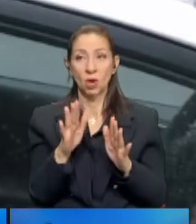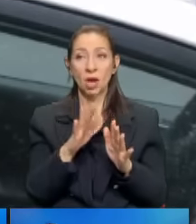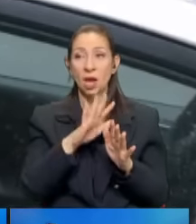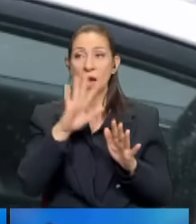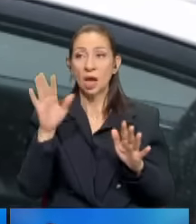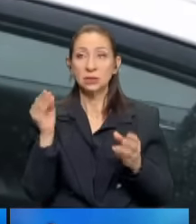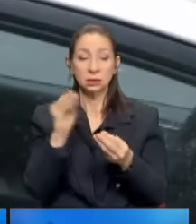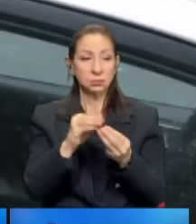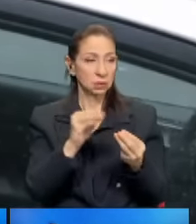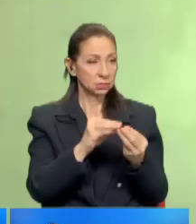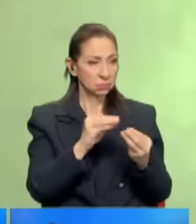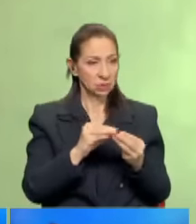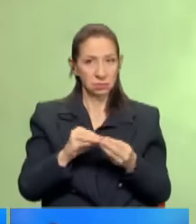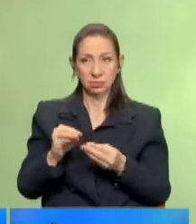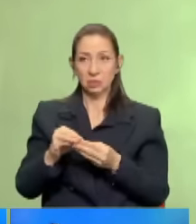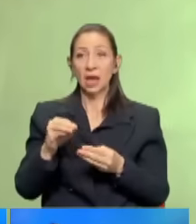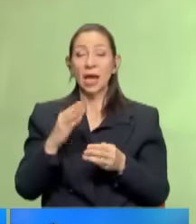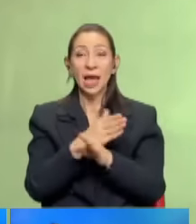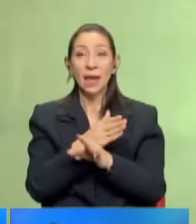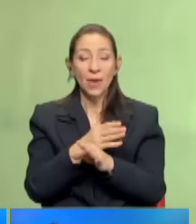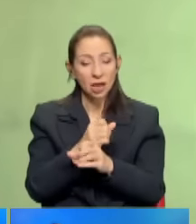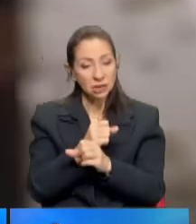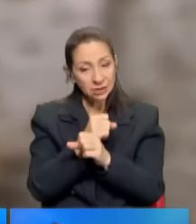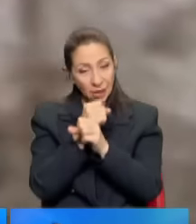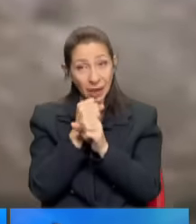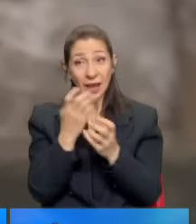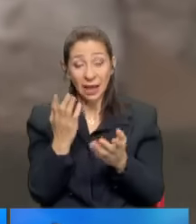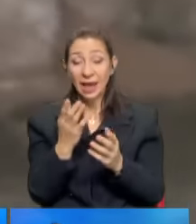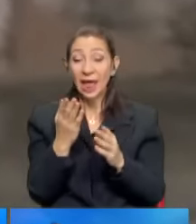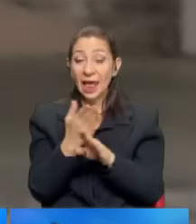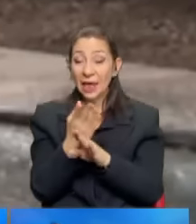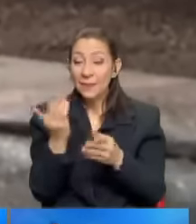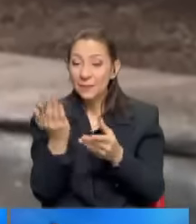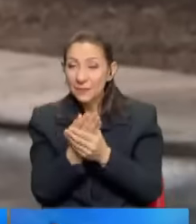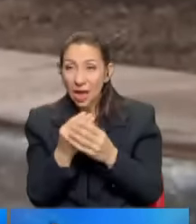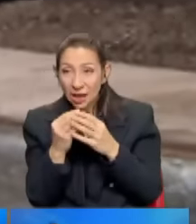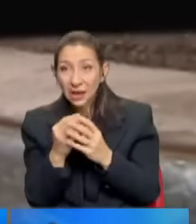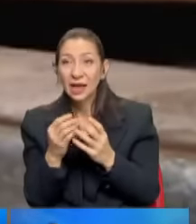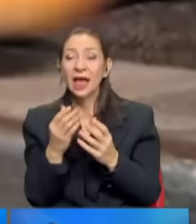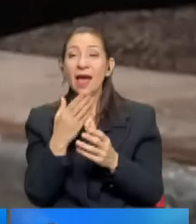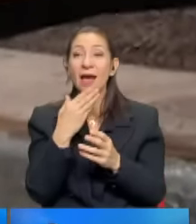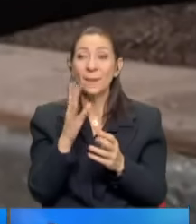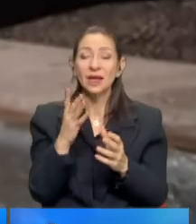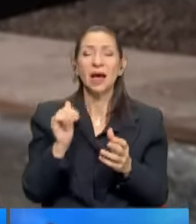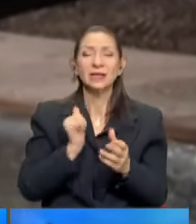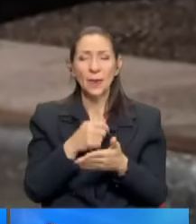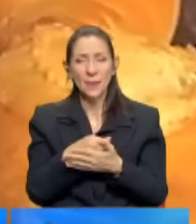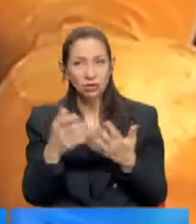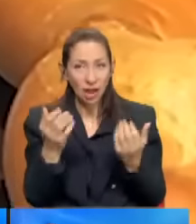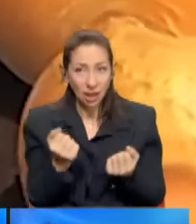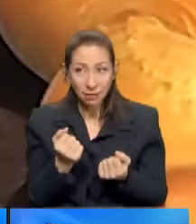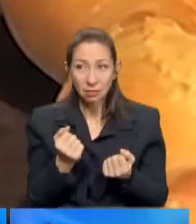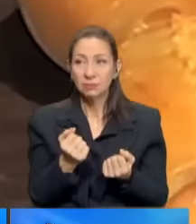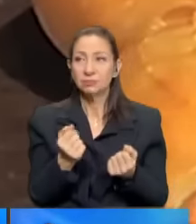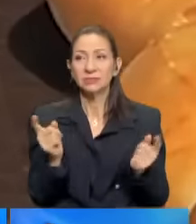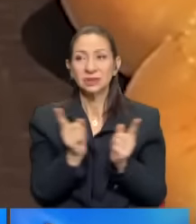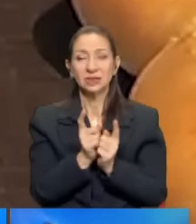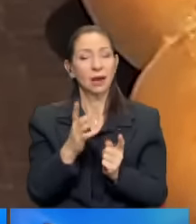tarafa Zam Zam Zam Zam ekmeğini kuru Yiyen de yanına katık koyabilen de emeklisi asgari ücretl isi